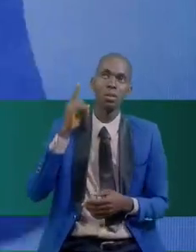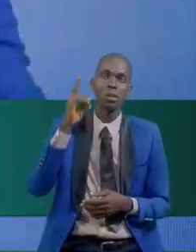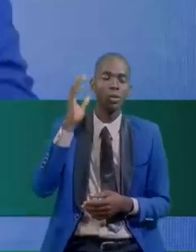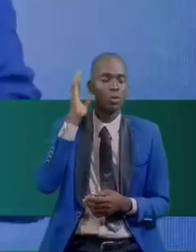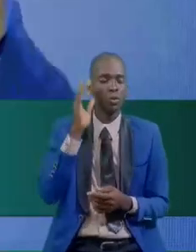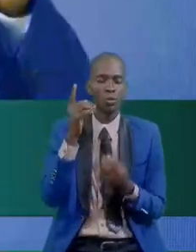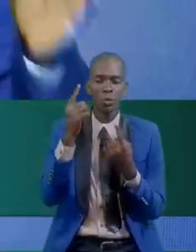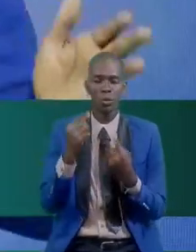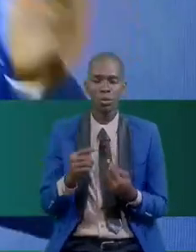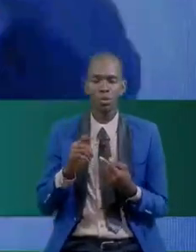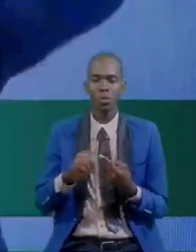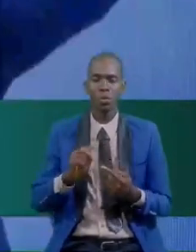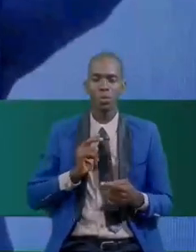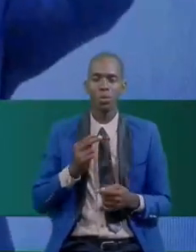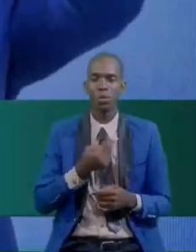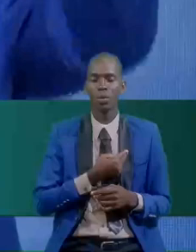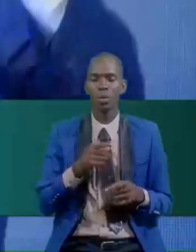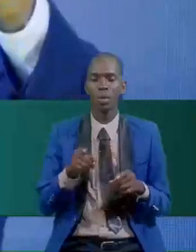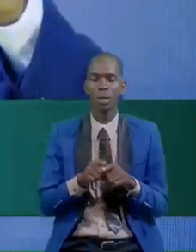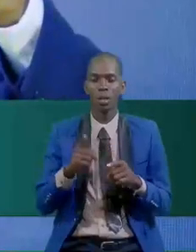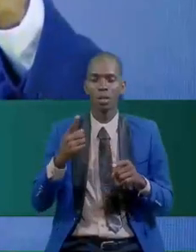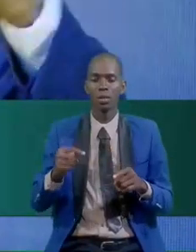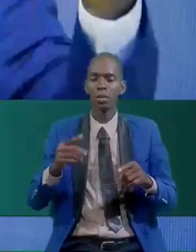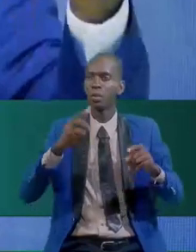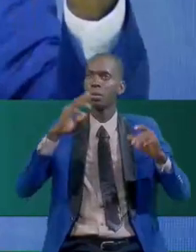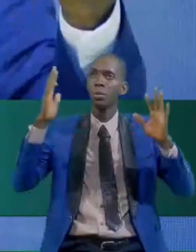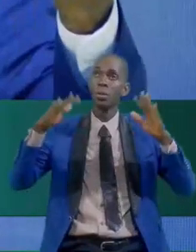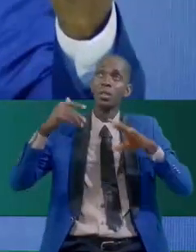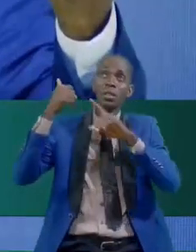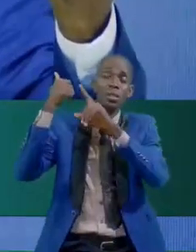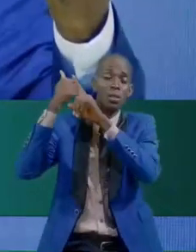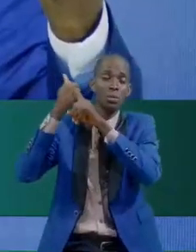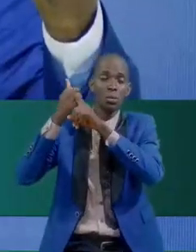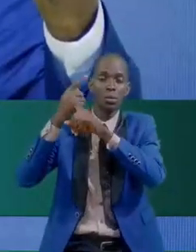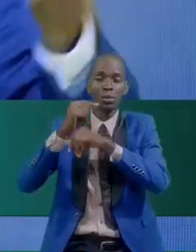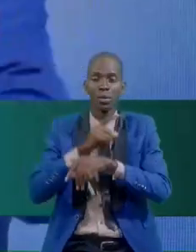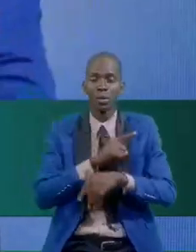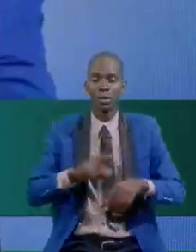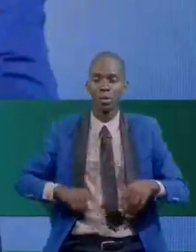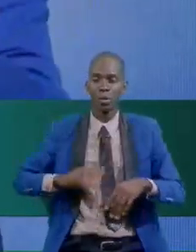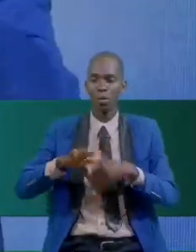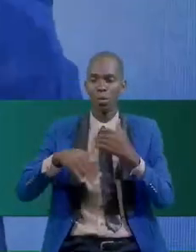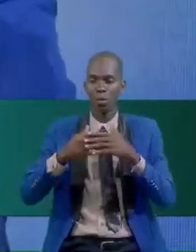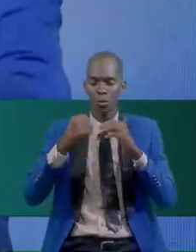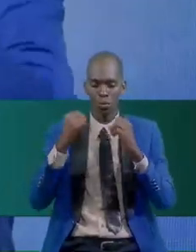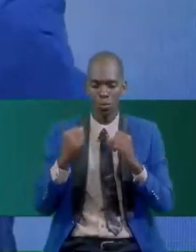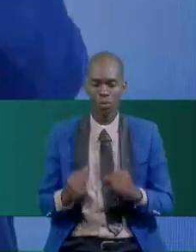Il viendra pour nous comme la pluie lui-même. Le Seigneur Dieu Tout-Puissant.